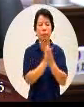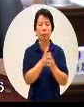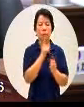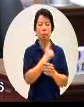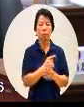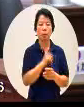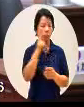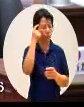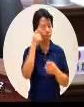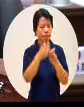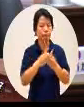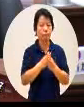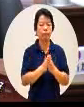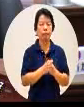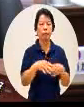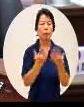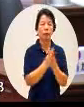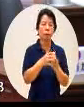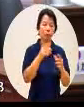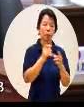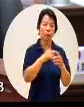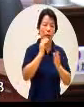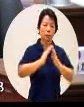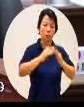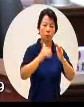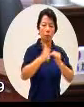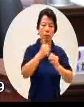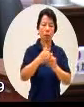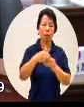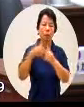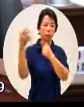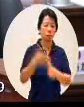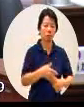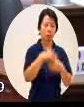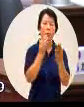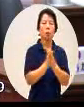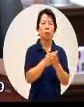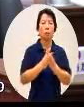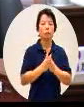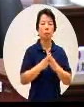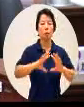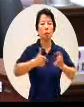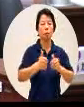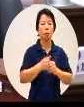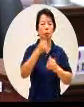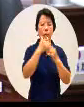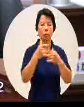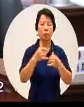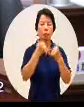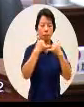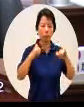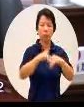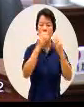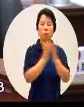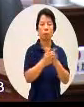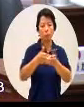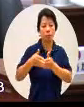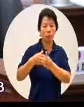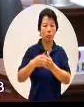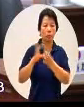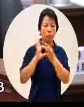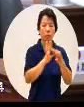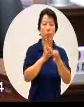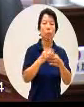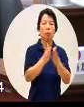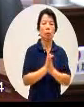一代傳過一代一任市長傳過另外一任市長不管是國民黨或民進黨都可以這樣傳續那要怎樣呢那要你這個預算